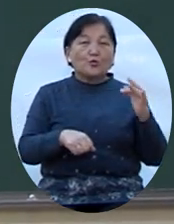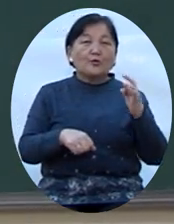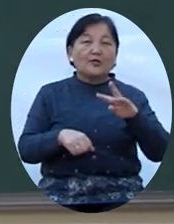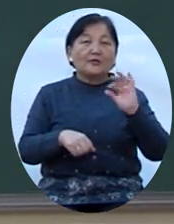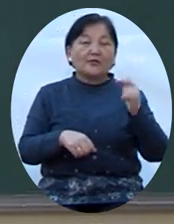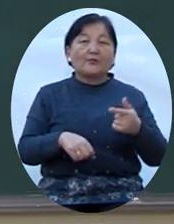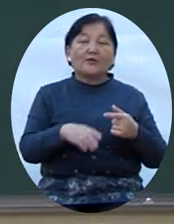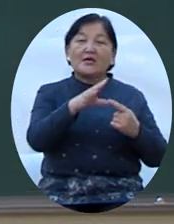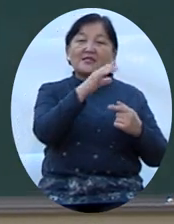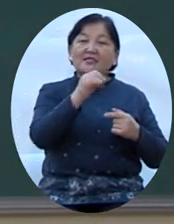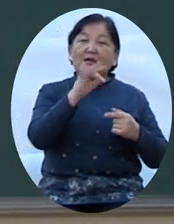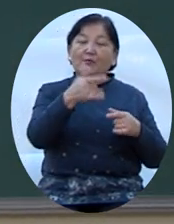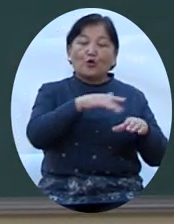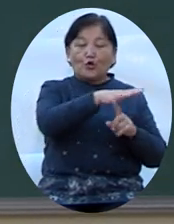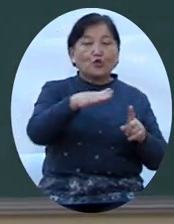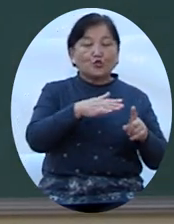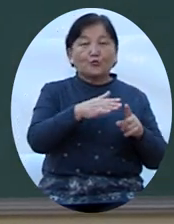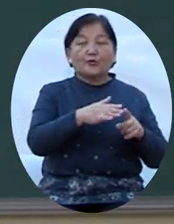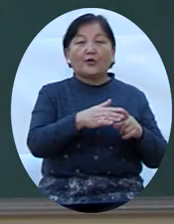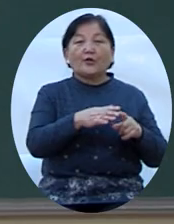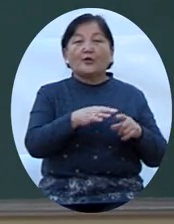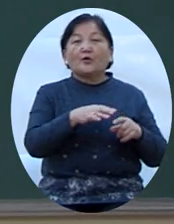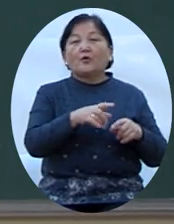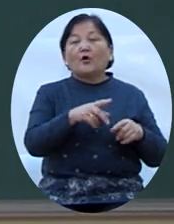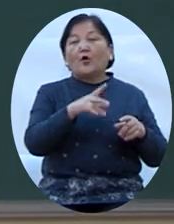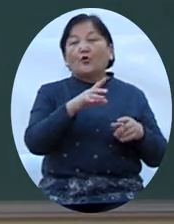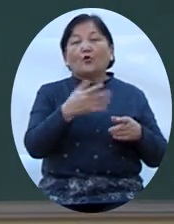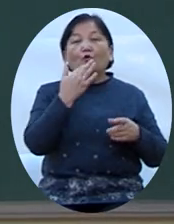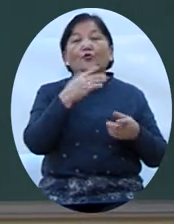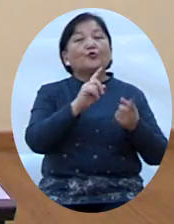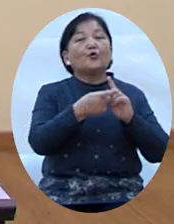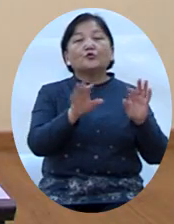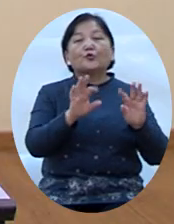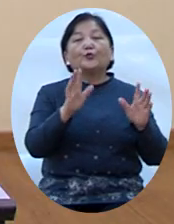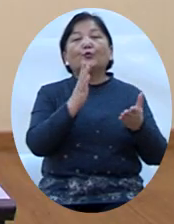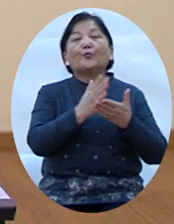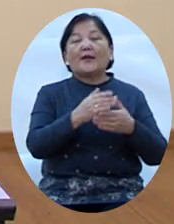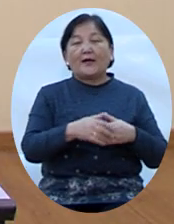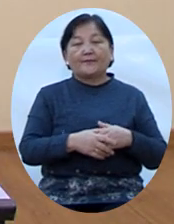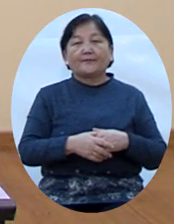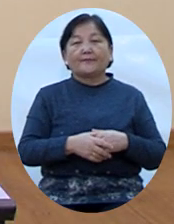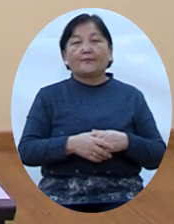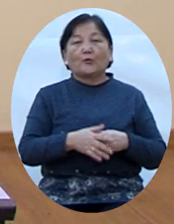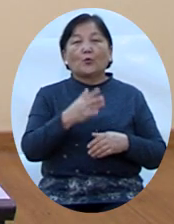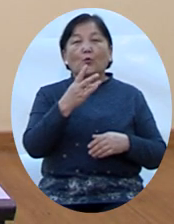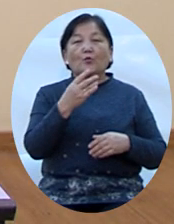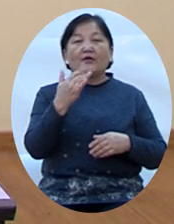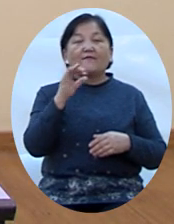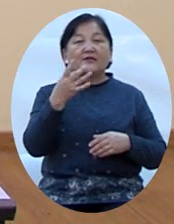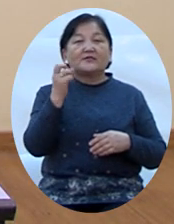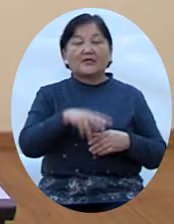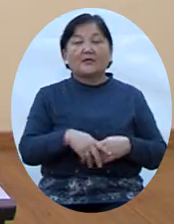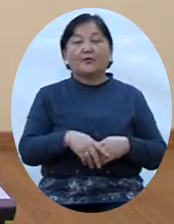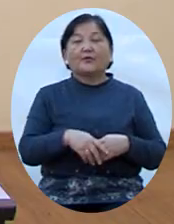танихад өнгөний өөрчлөлт явагдахгүй буюу орчиг танихад хэрэглэхгүй байх нэ. Харин универсал болон хүрэн